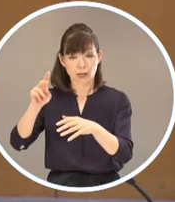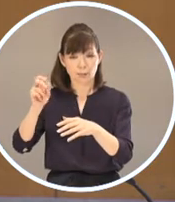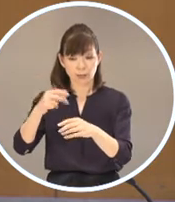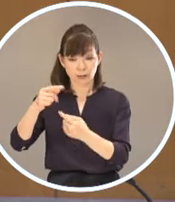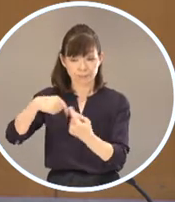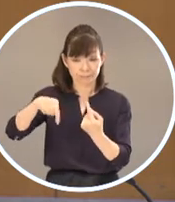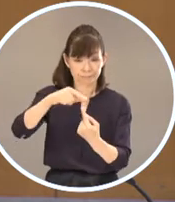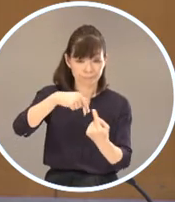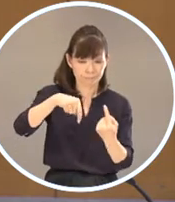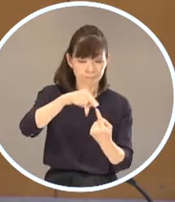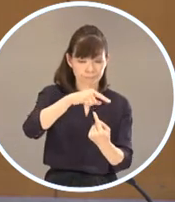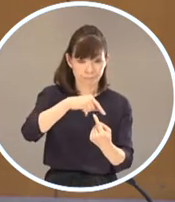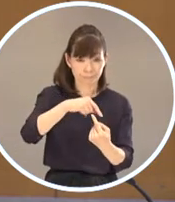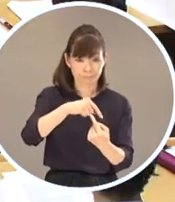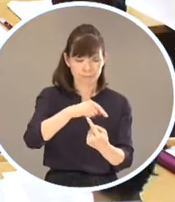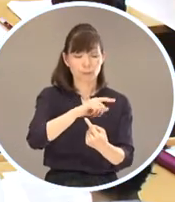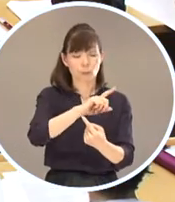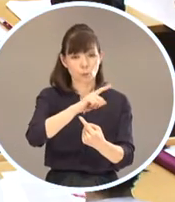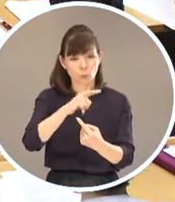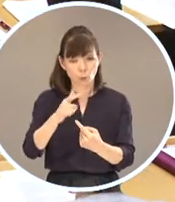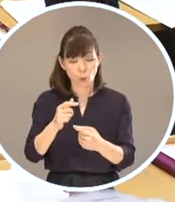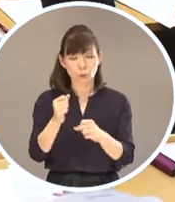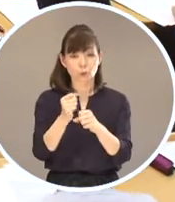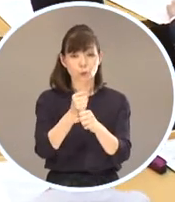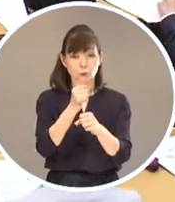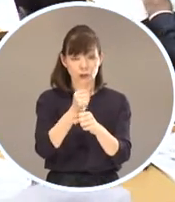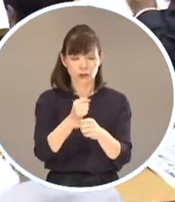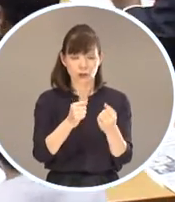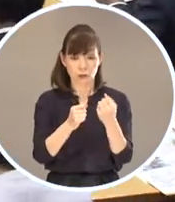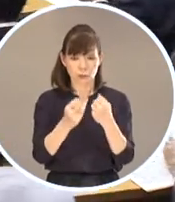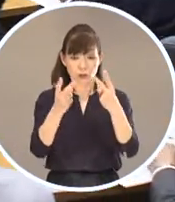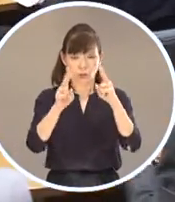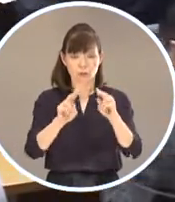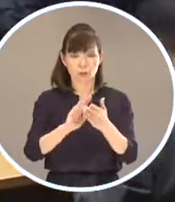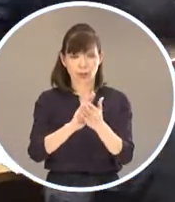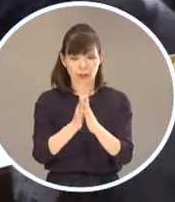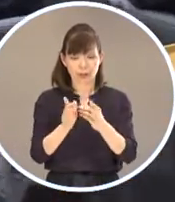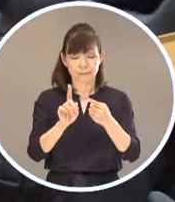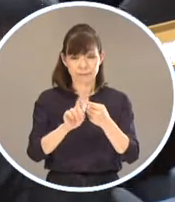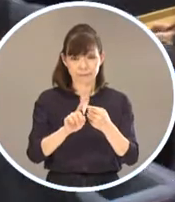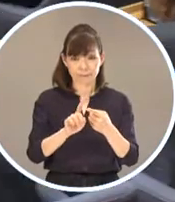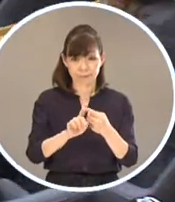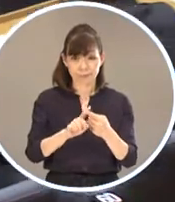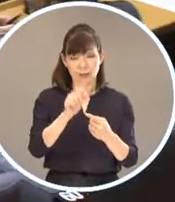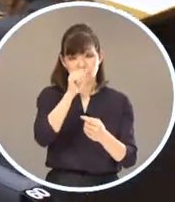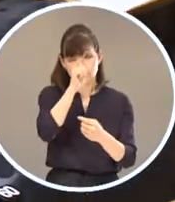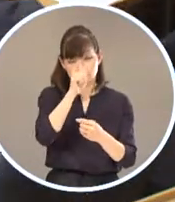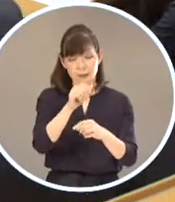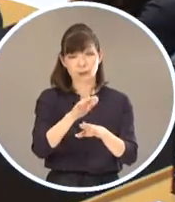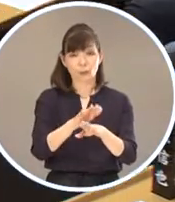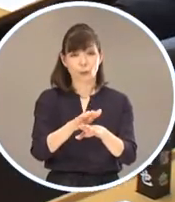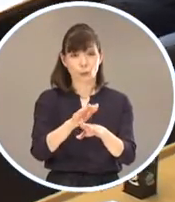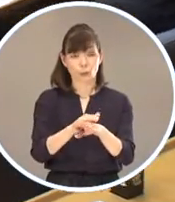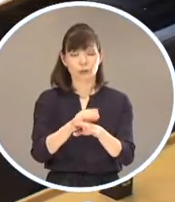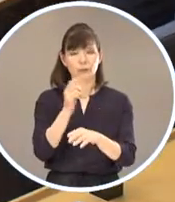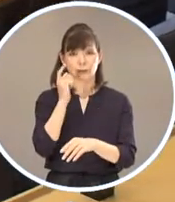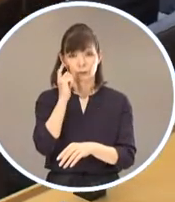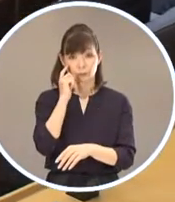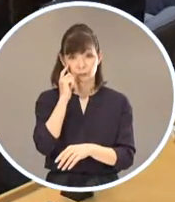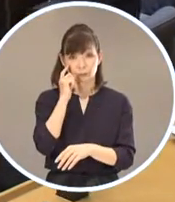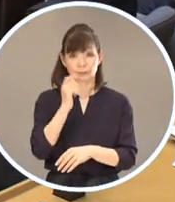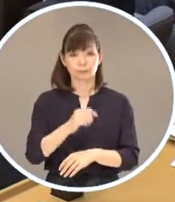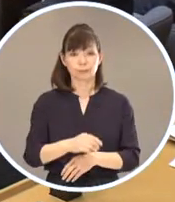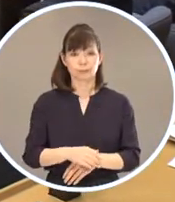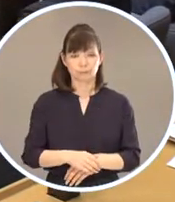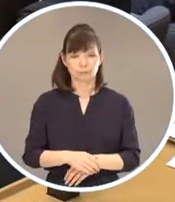動の中で循環させる、まさにものづくりを強みとする本県の特性を考慮した的を射た方向性であるというふうに思